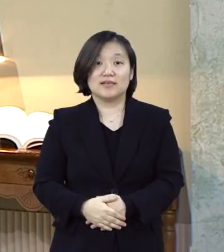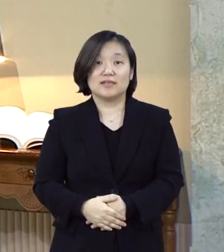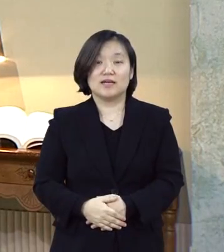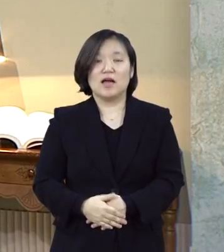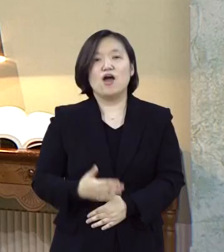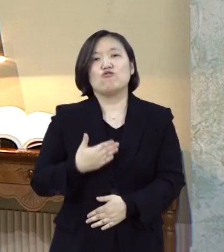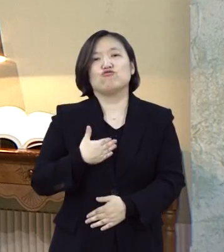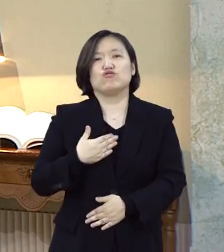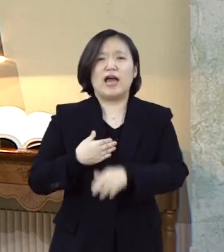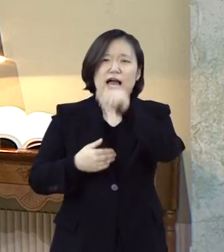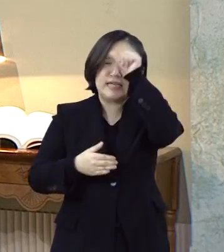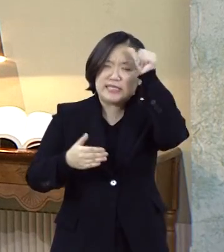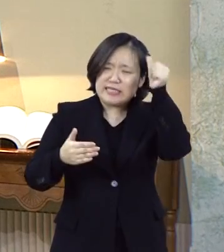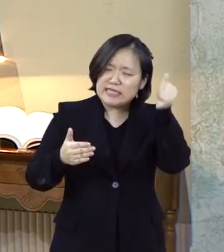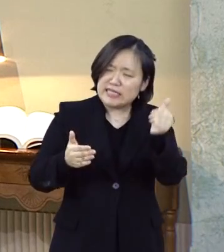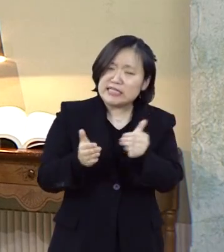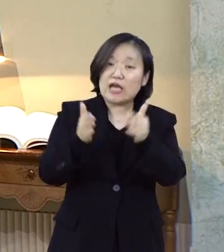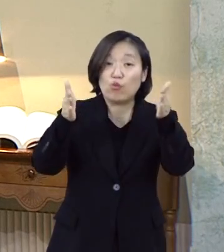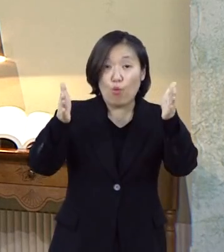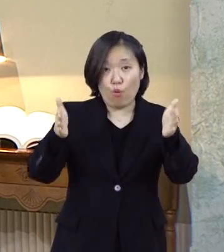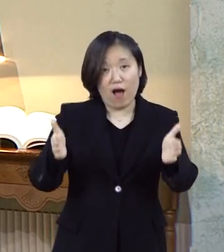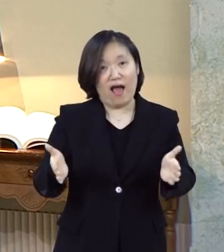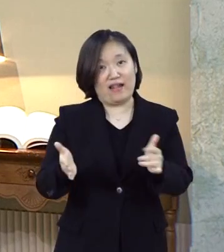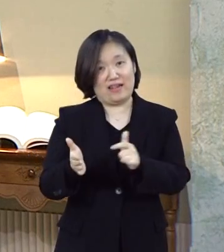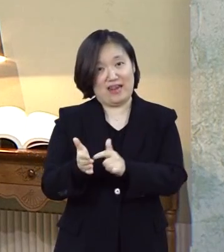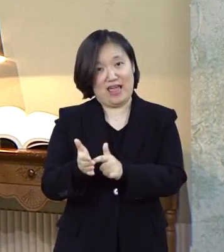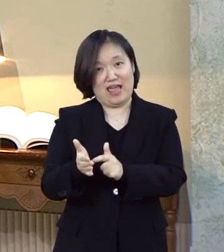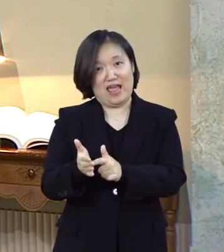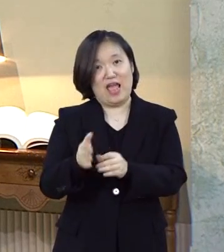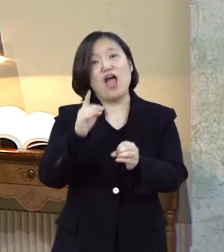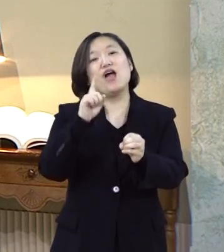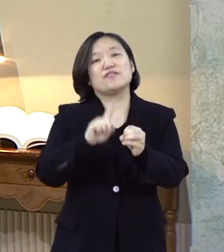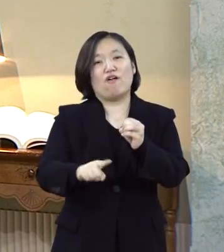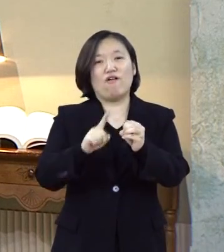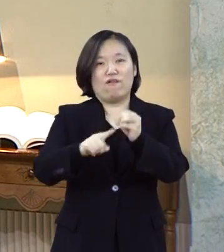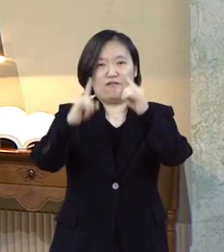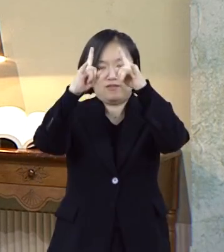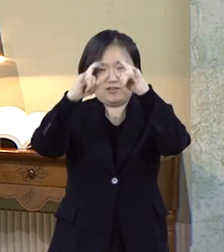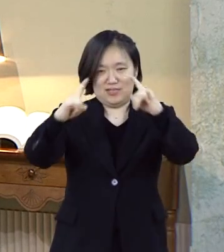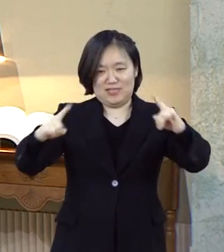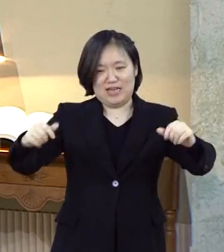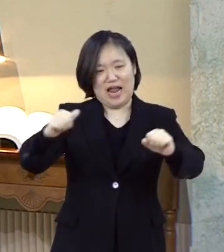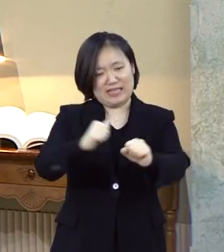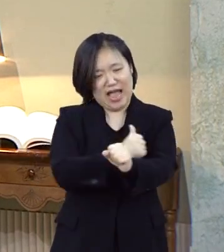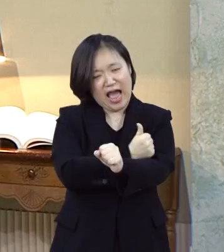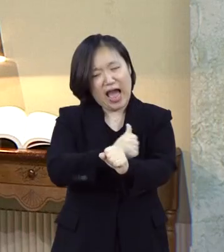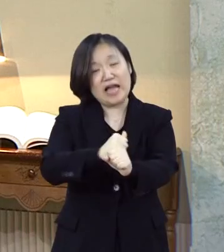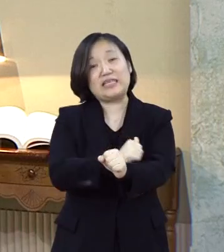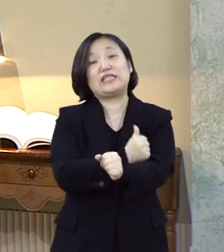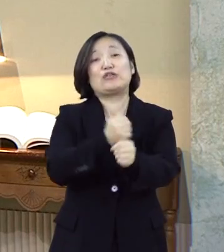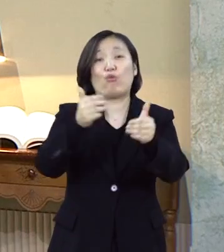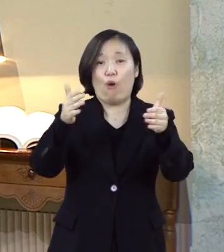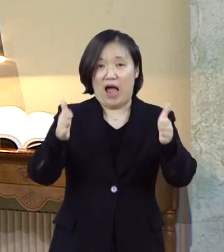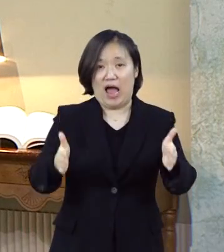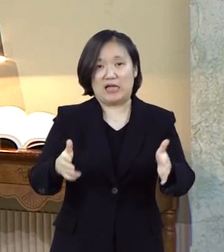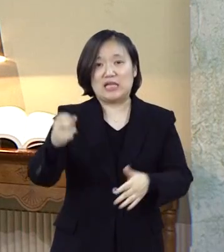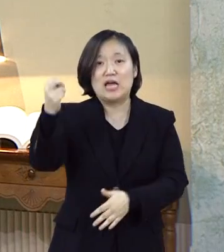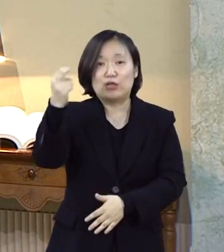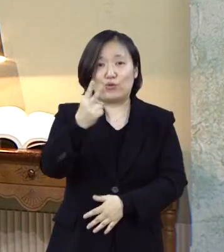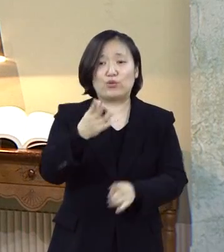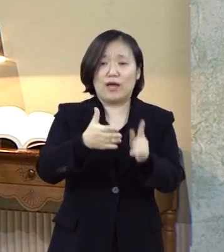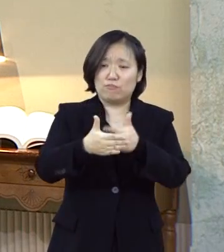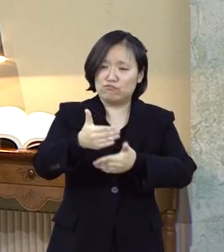우리가 인생을 살아가면서 우리가 절에 다니면서 우리가 부처님께